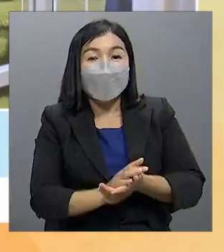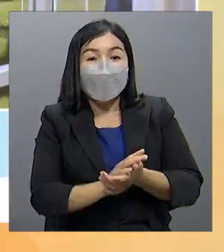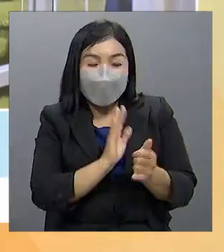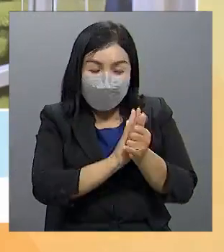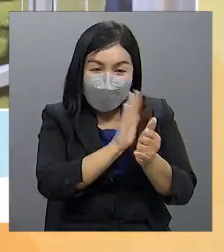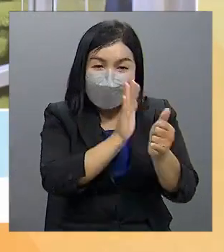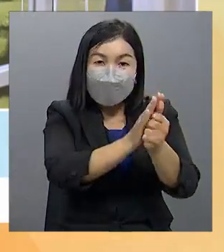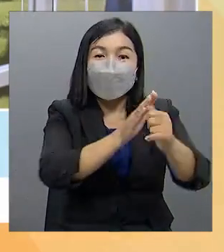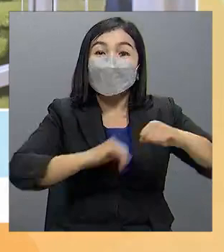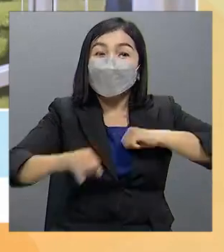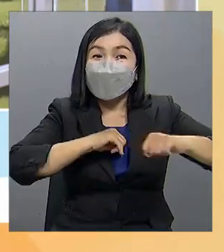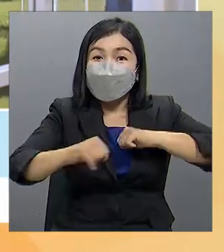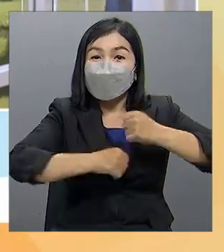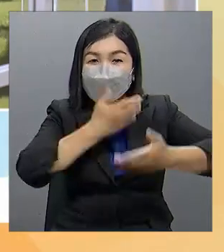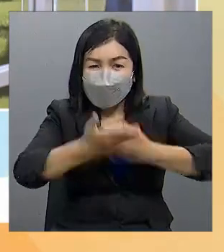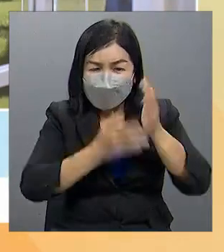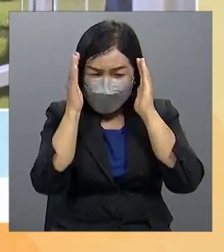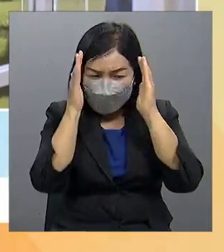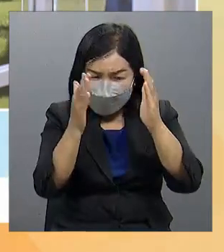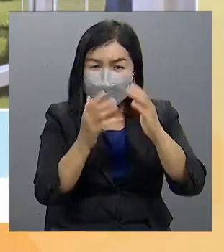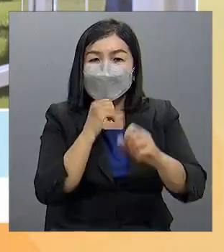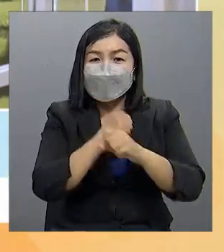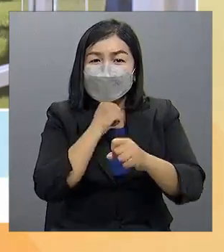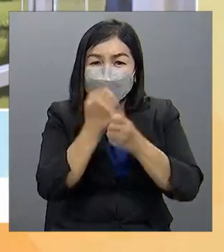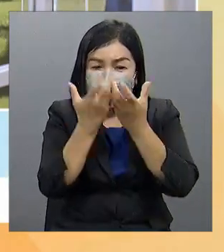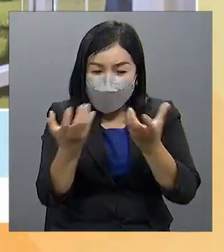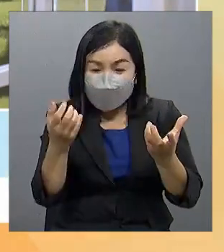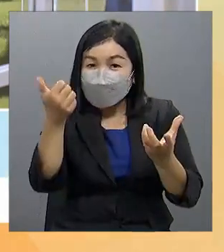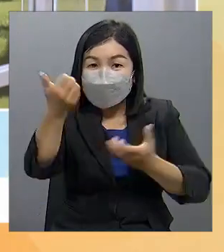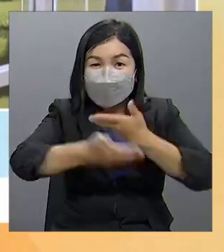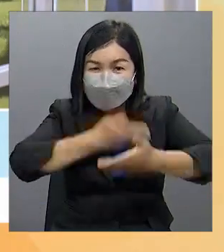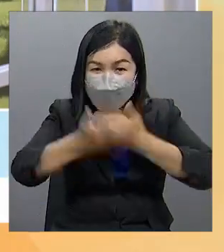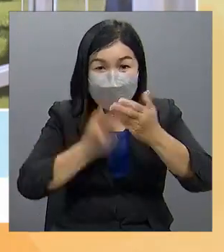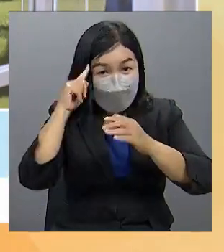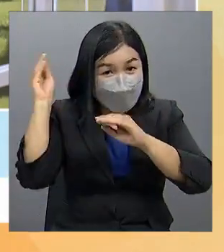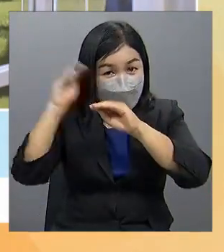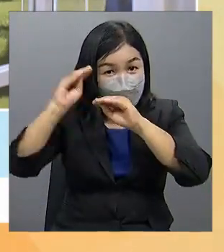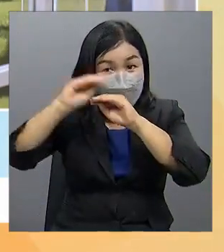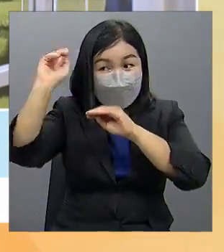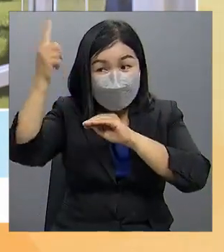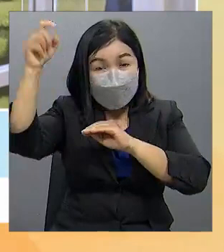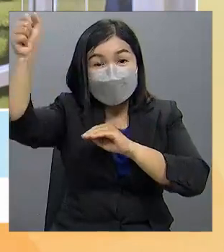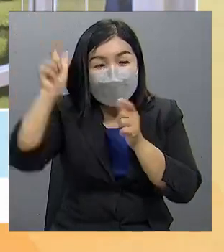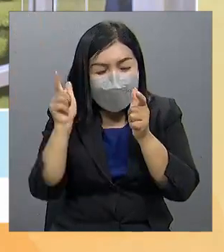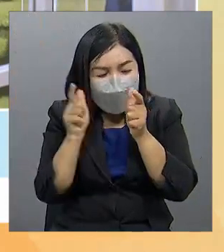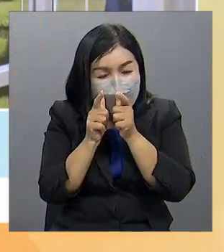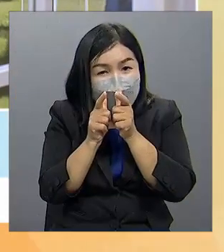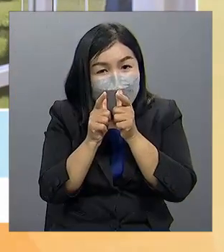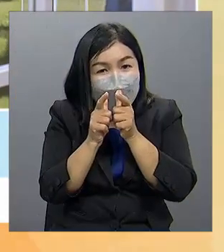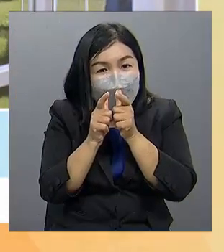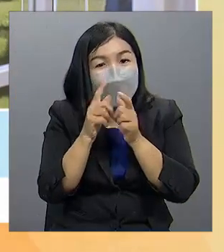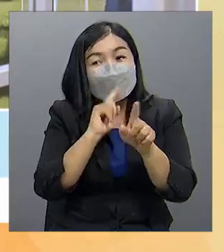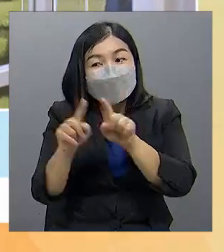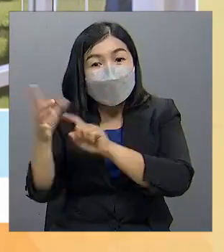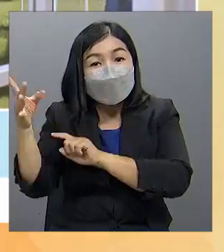อลล่านะครับตั้งใจทำของดีๆแบบนี้แล้วในอนาคตเห็นว่าจะมีสูตรใหม่ด้วยใช่ไหมทำแบบเป็นไซส์เล็กลงอย่างนี้หรือเปล่าหรือว่าเป็นผลิตภัณฑ์อื่น ใช่ครับ